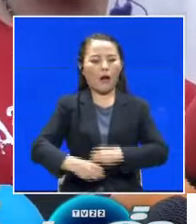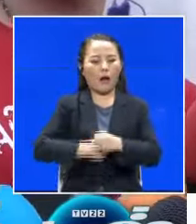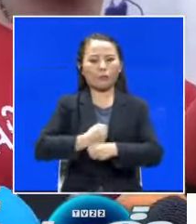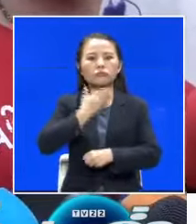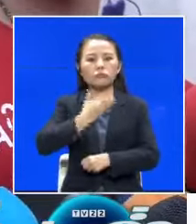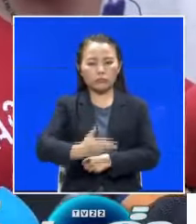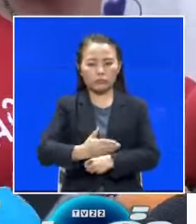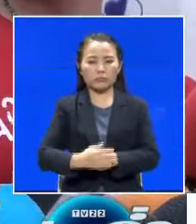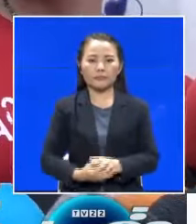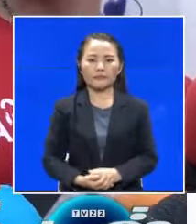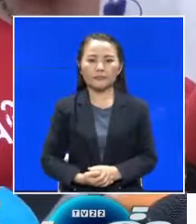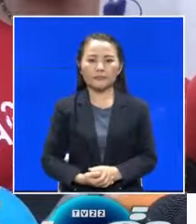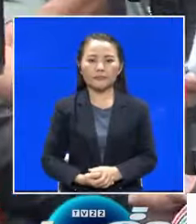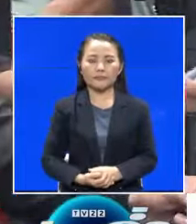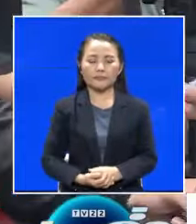นด้วยค่ะ